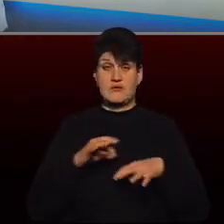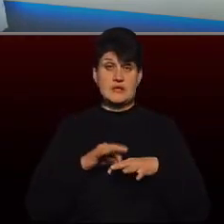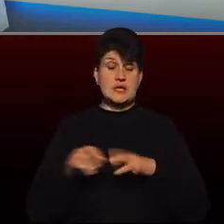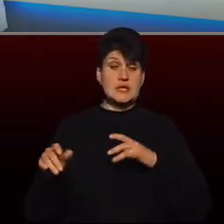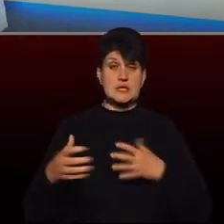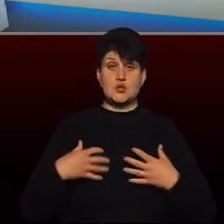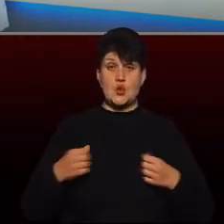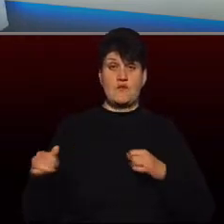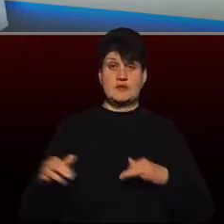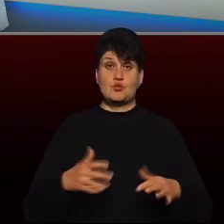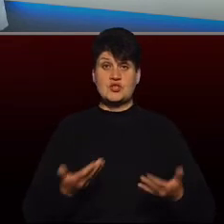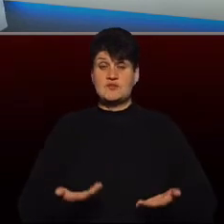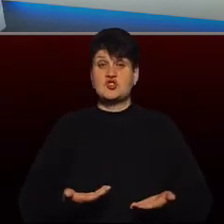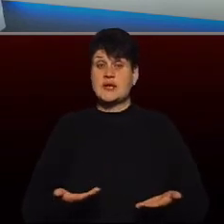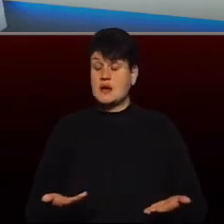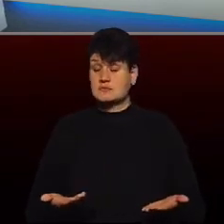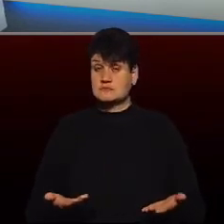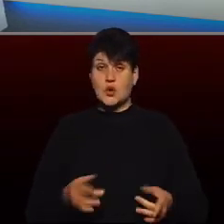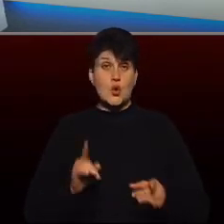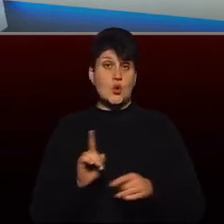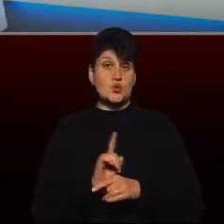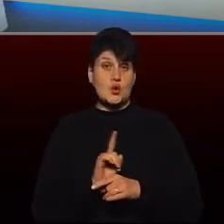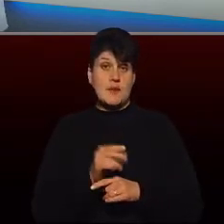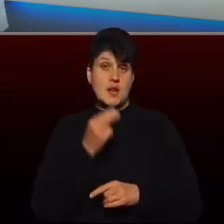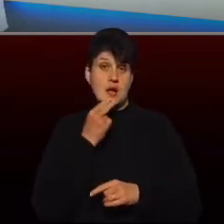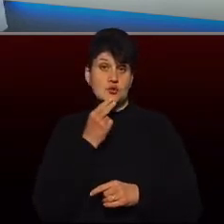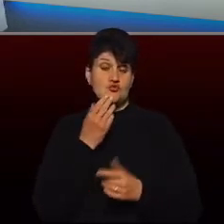життя, нормальне харчування,